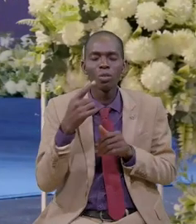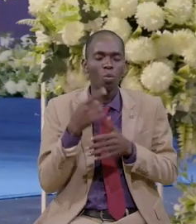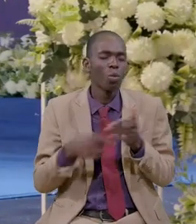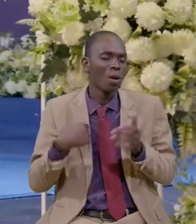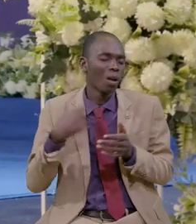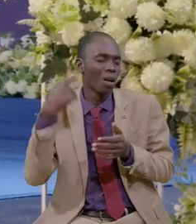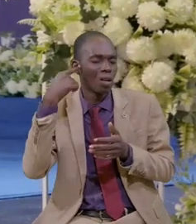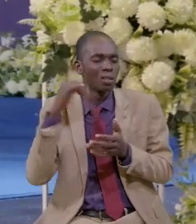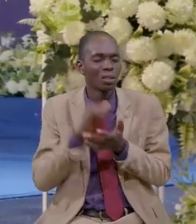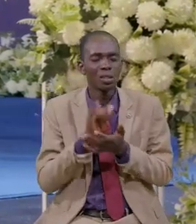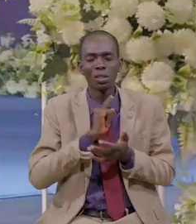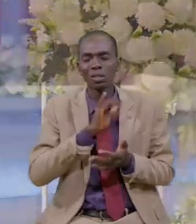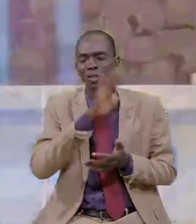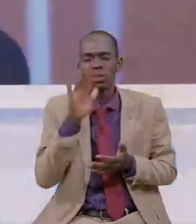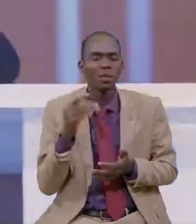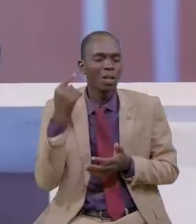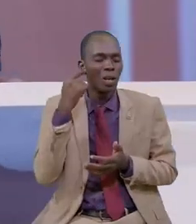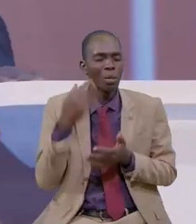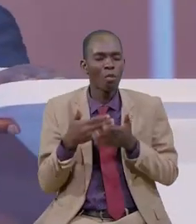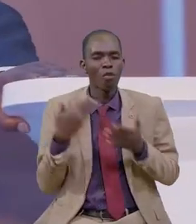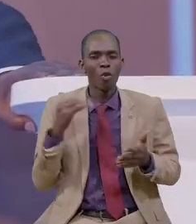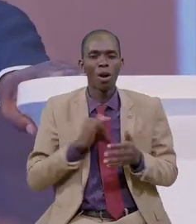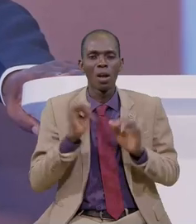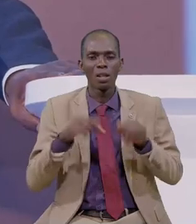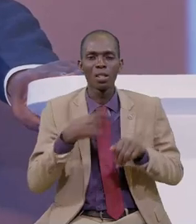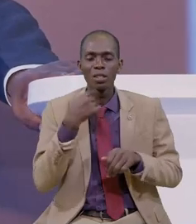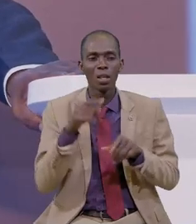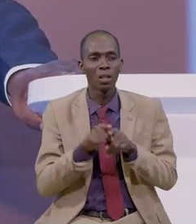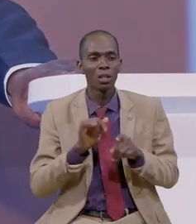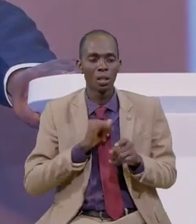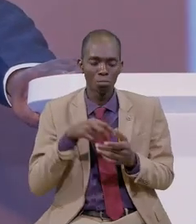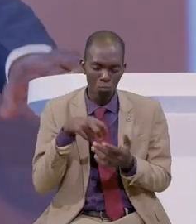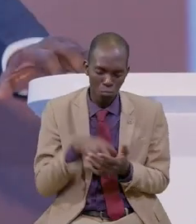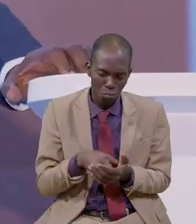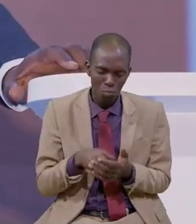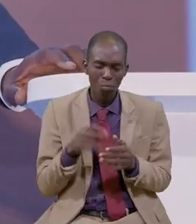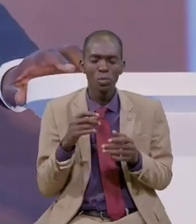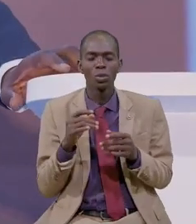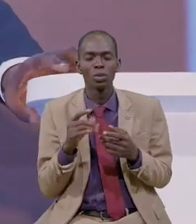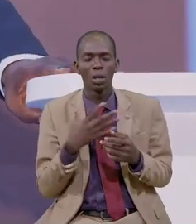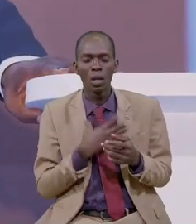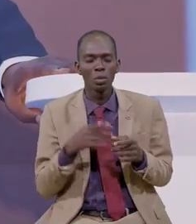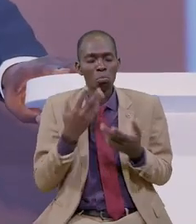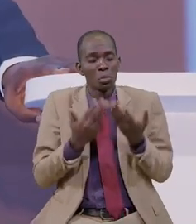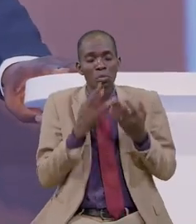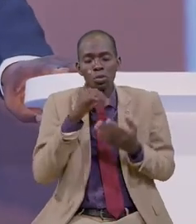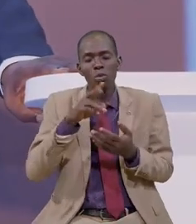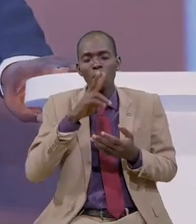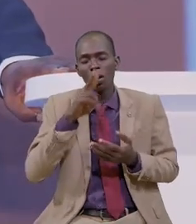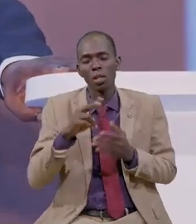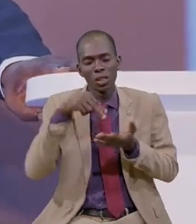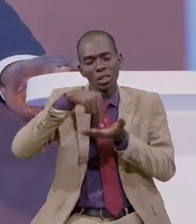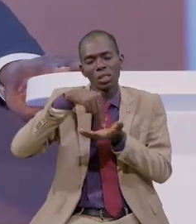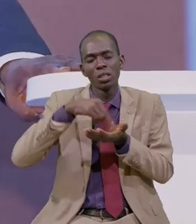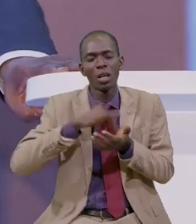entendu, que je n'avais jamais entendu avant. Et je peux te dire comment je suis allé sur mes genoux, ou bien tu étais debout à genoux. Je peux te